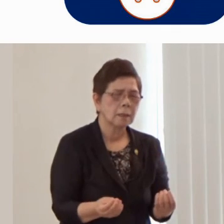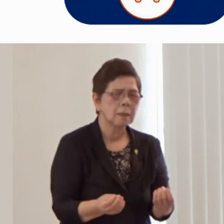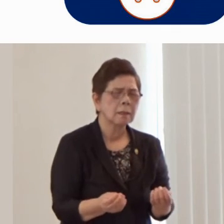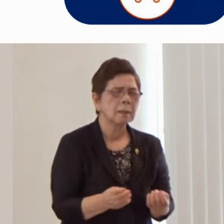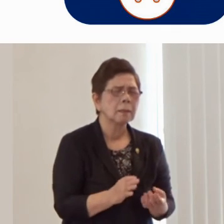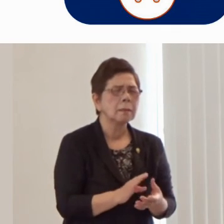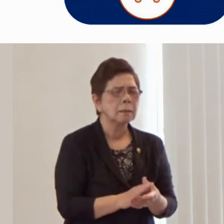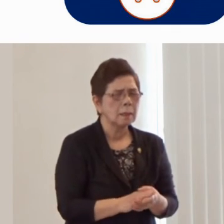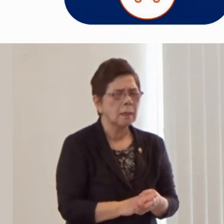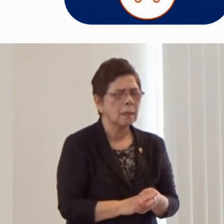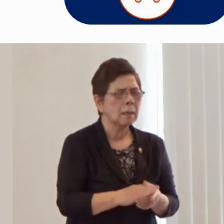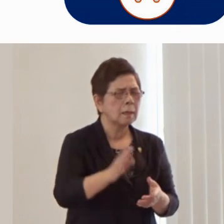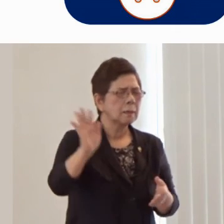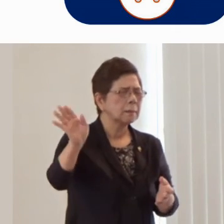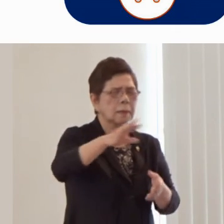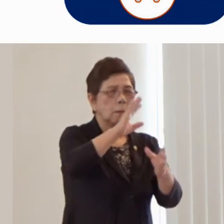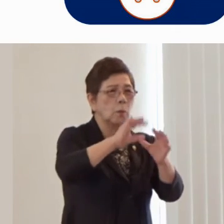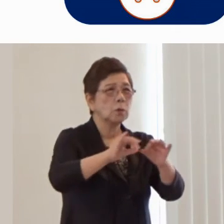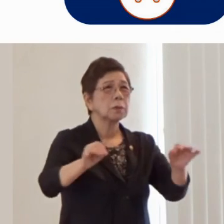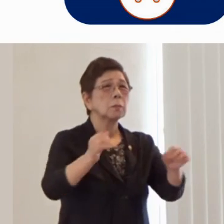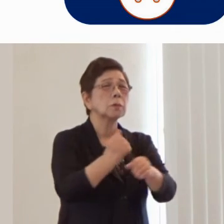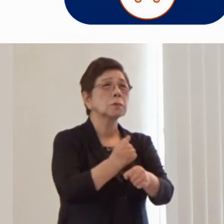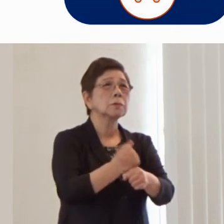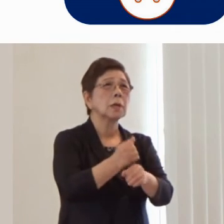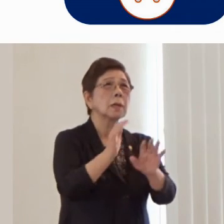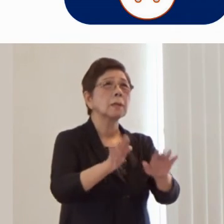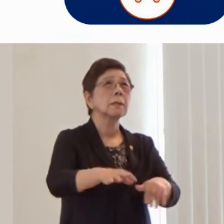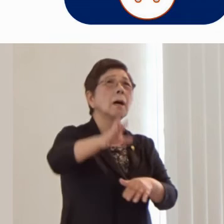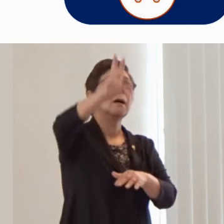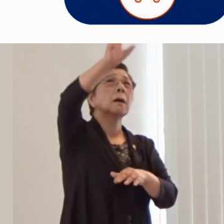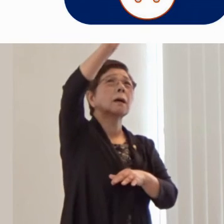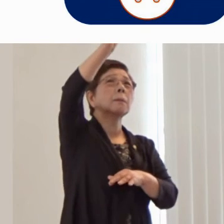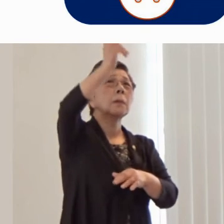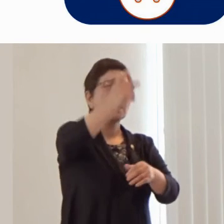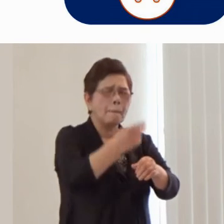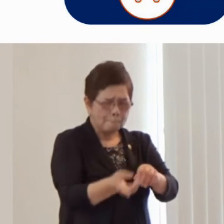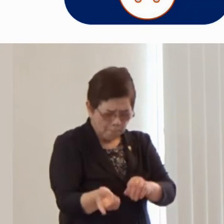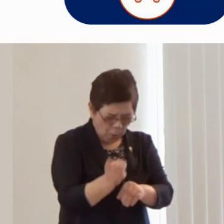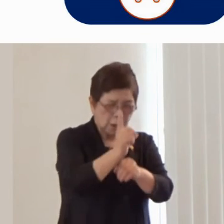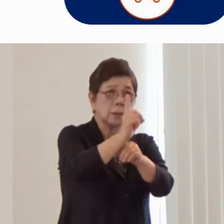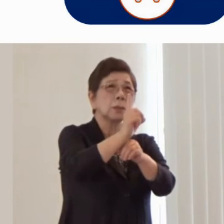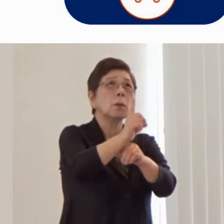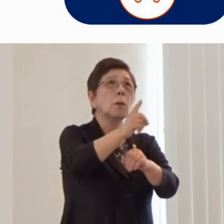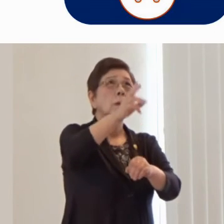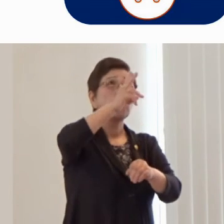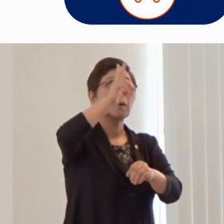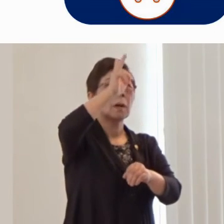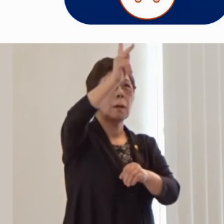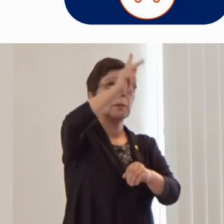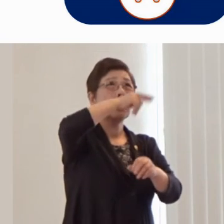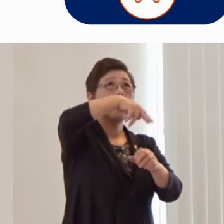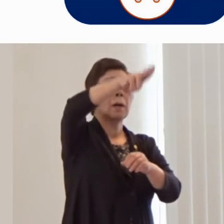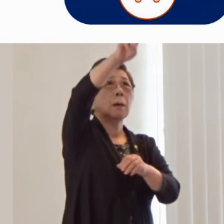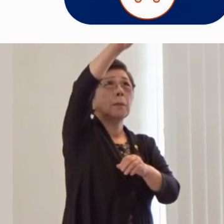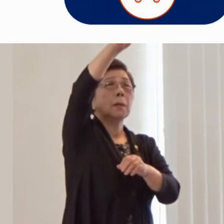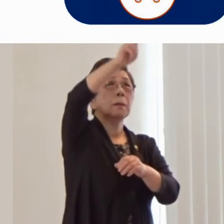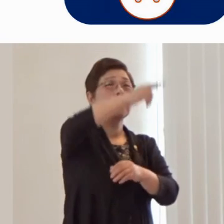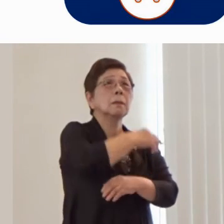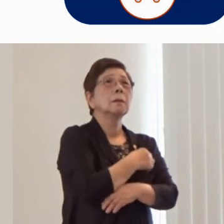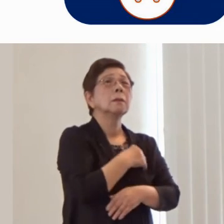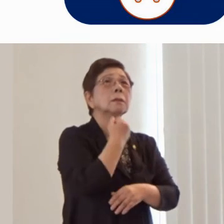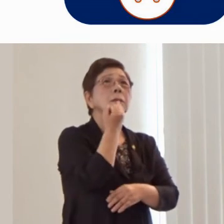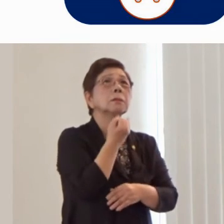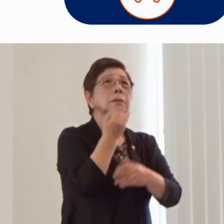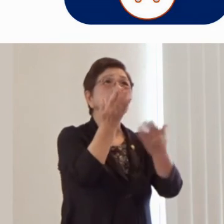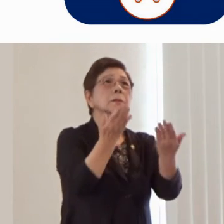天地万物の創造主であるあなたを私たちはもう一度神として崇めることが許されました。それだけではあり